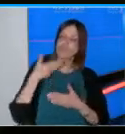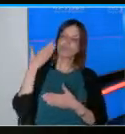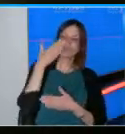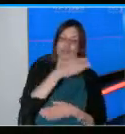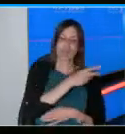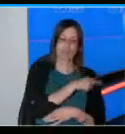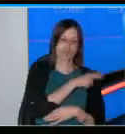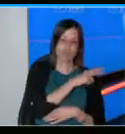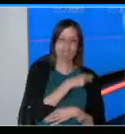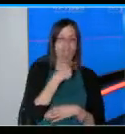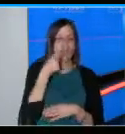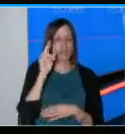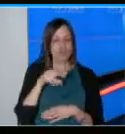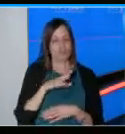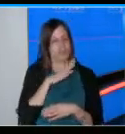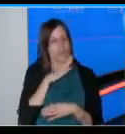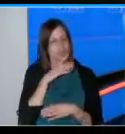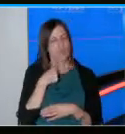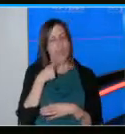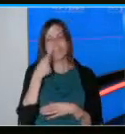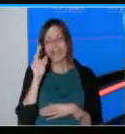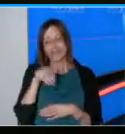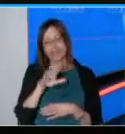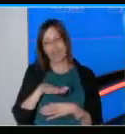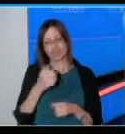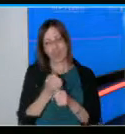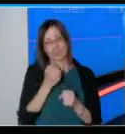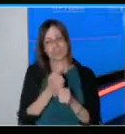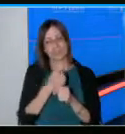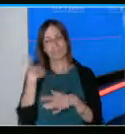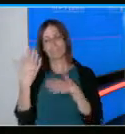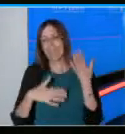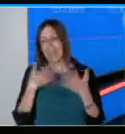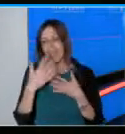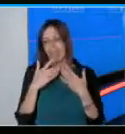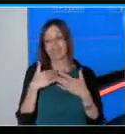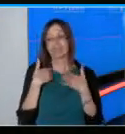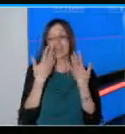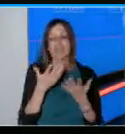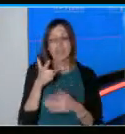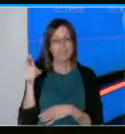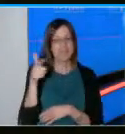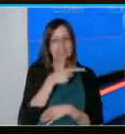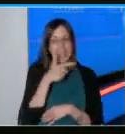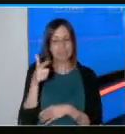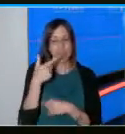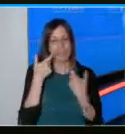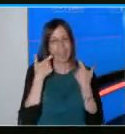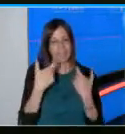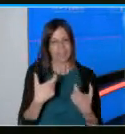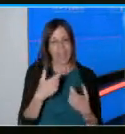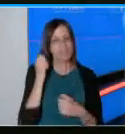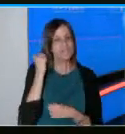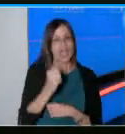למשטרה, אמרנו להם שיש פה בעיות, אמרנו להם שיש ילדים שעושים בלגן, נתנו להם את המצלמות הבטחה,